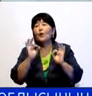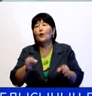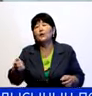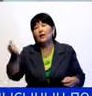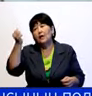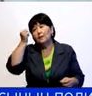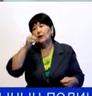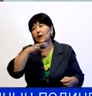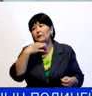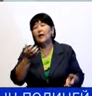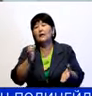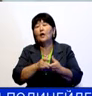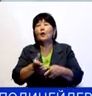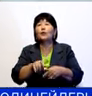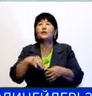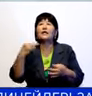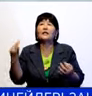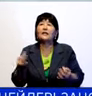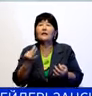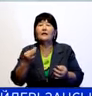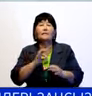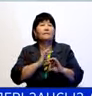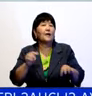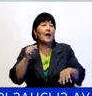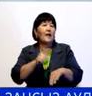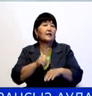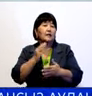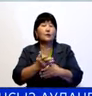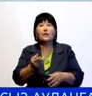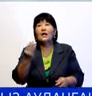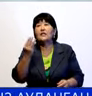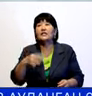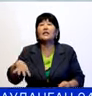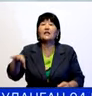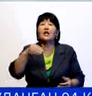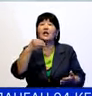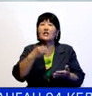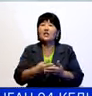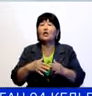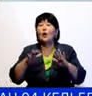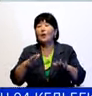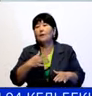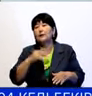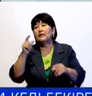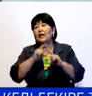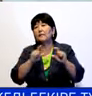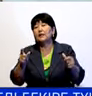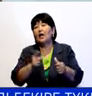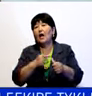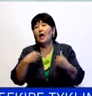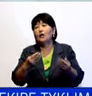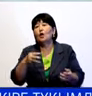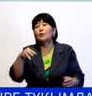мұраларымен таныс болып, өте керемет әсерде болдық. Жалпы осы Шиелі өңірі, киелі өңір, біздің мектебіміздің атауын берген